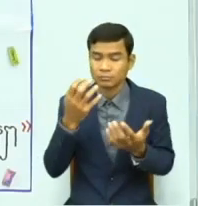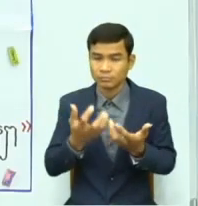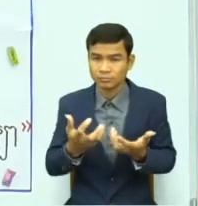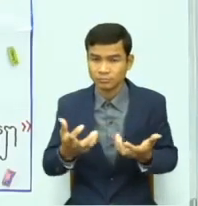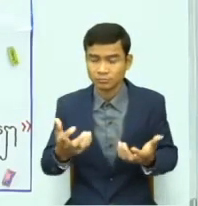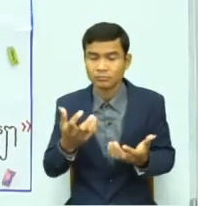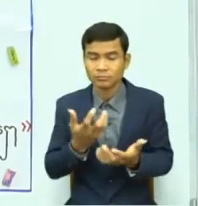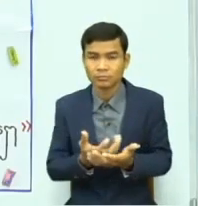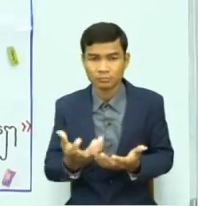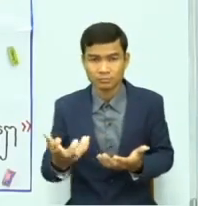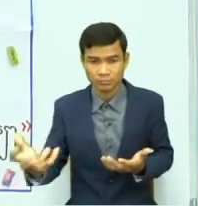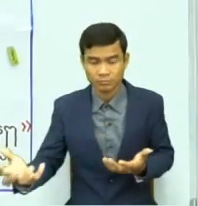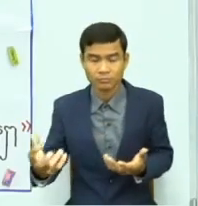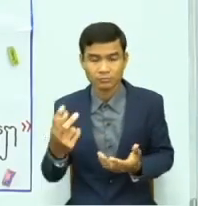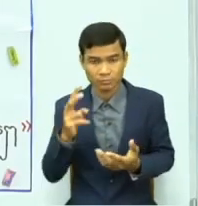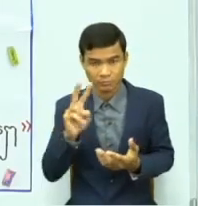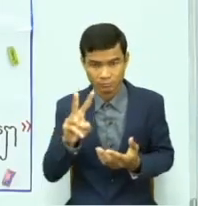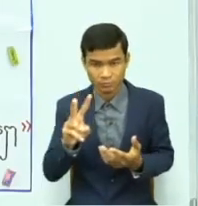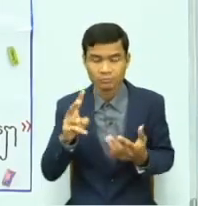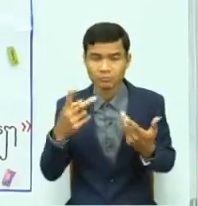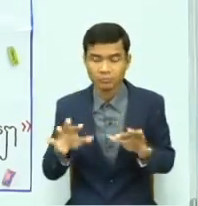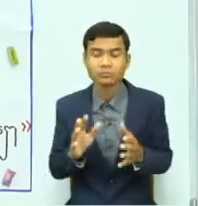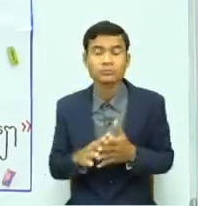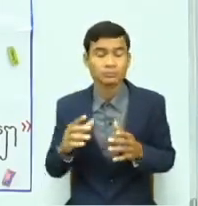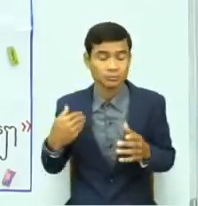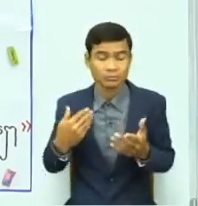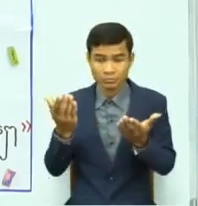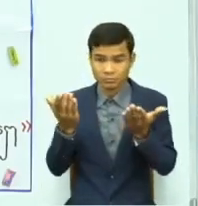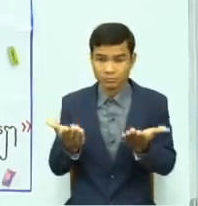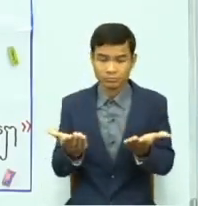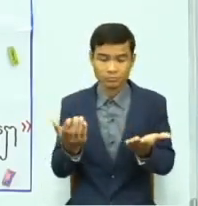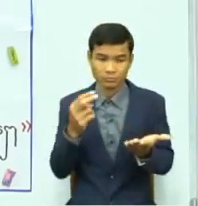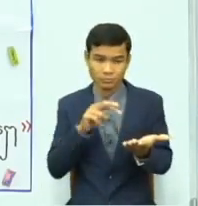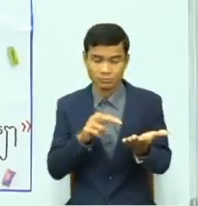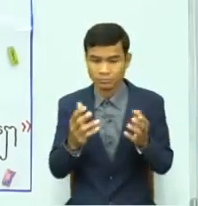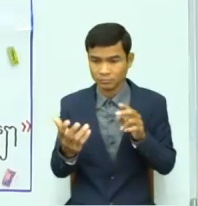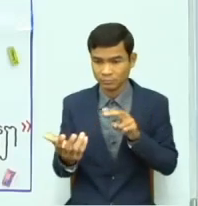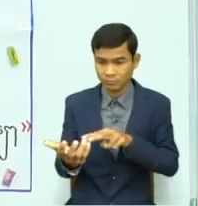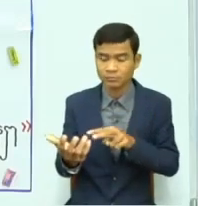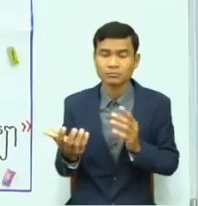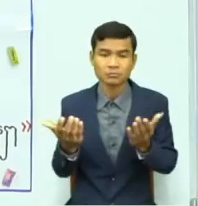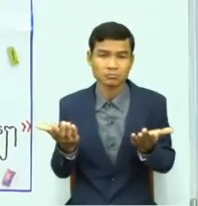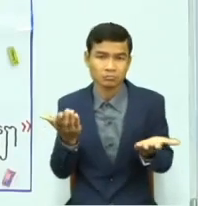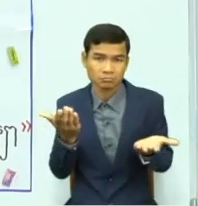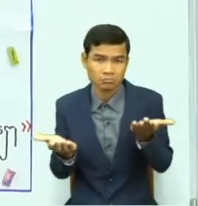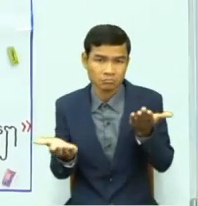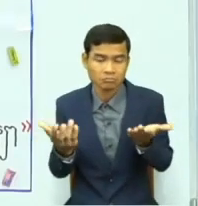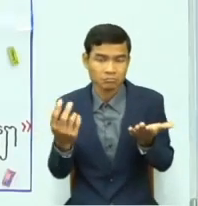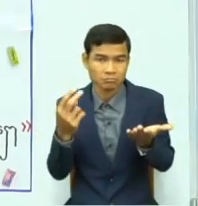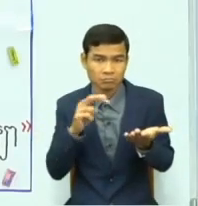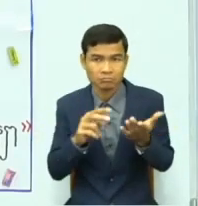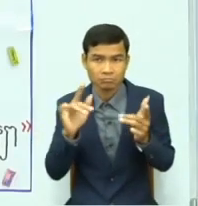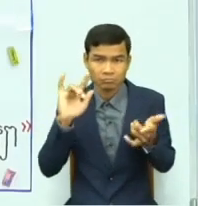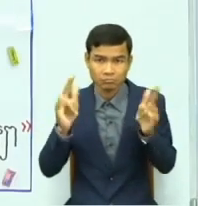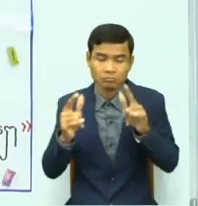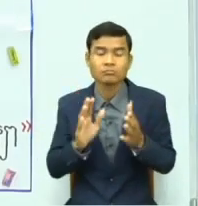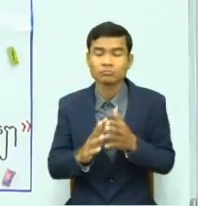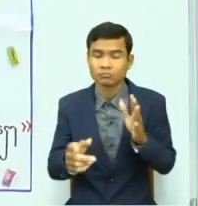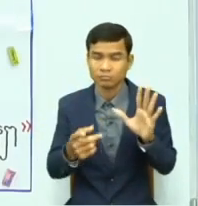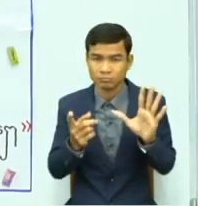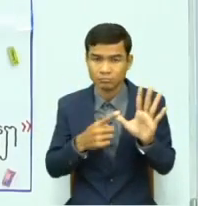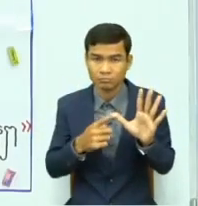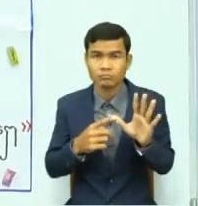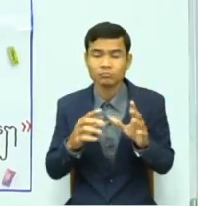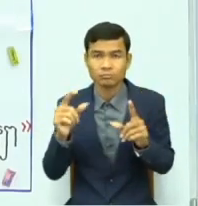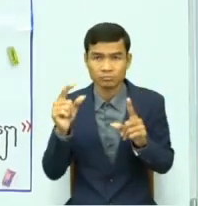đặt chật khỉa chẳng máu dừng vô một priệp thiệp chả anh ấy cứ priệp tỏ cho đó chung lại thì prám